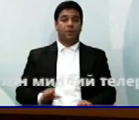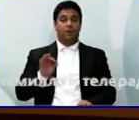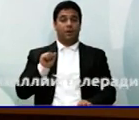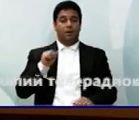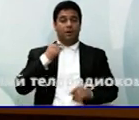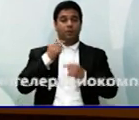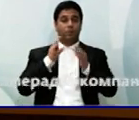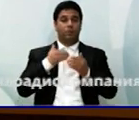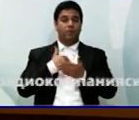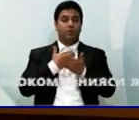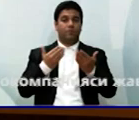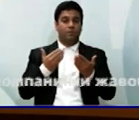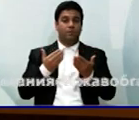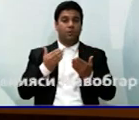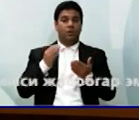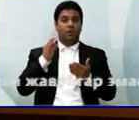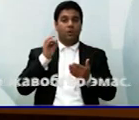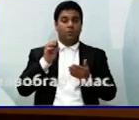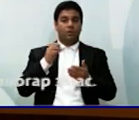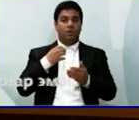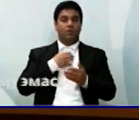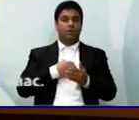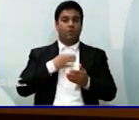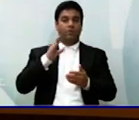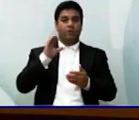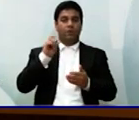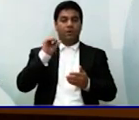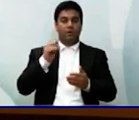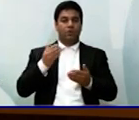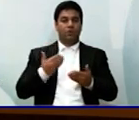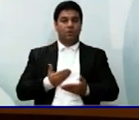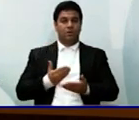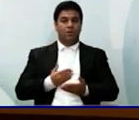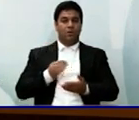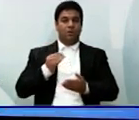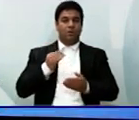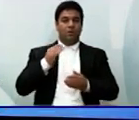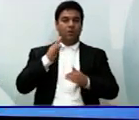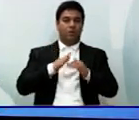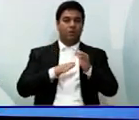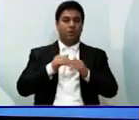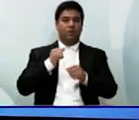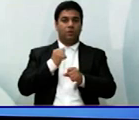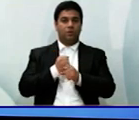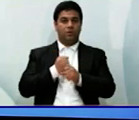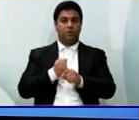говорить мы сегодня с вами будем об основных вехах жизни и творчества